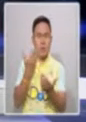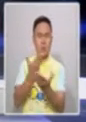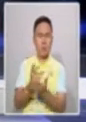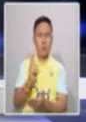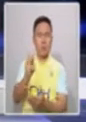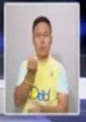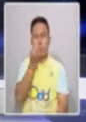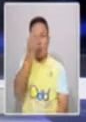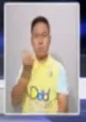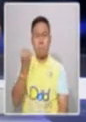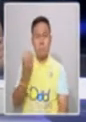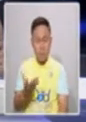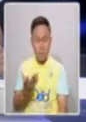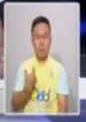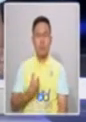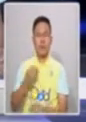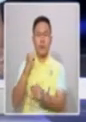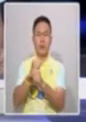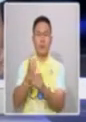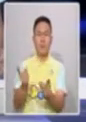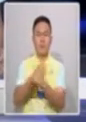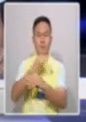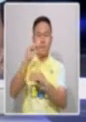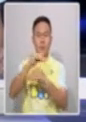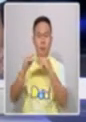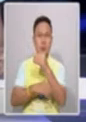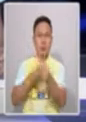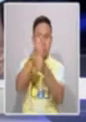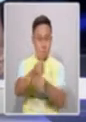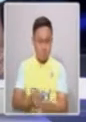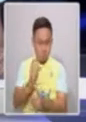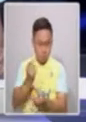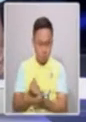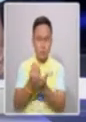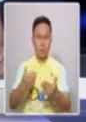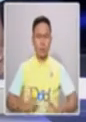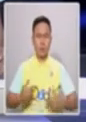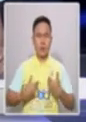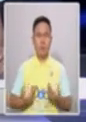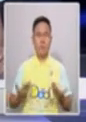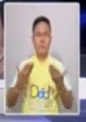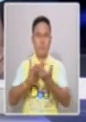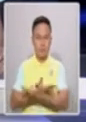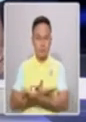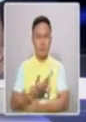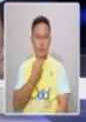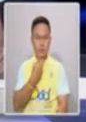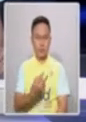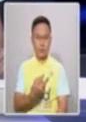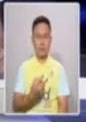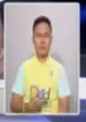ของหนี้นอกระบบนะครับแล้วก็เข้ามาโครงการแก้ไขหนี้เนี่ยจากธกส.ก็ถือว่าชีวิตเปลี่ยนเลยครับติดตามกันได้ในช่วง